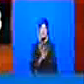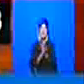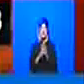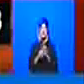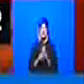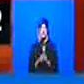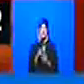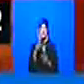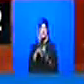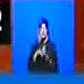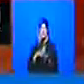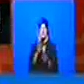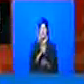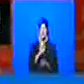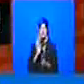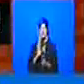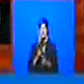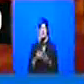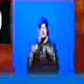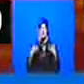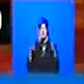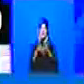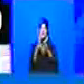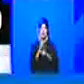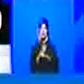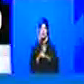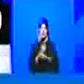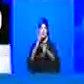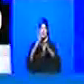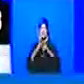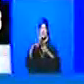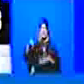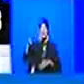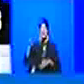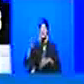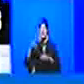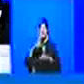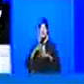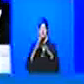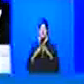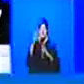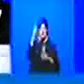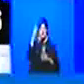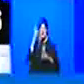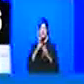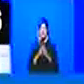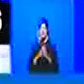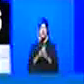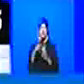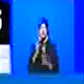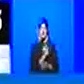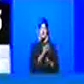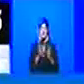kita tidak punya pekerjaan rumah. Nah, melihat tantangan yang ada hari ini, ada beberapa agenda prioritas kami